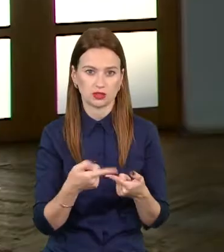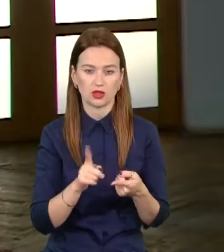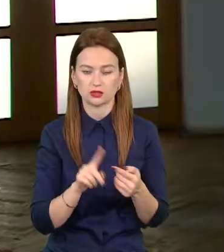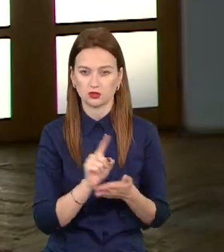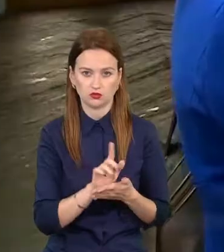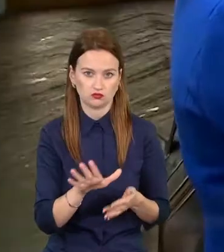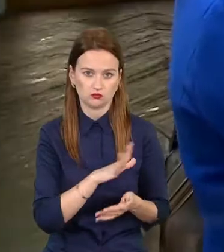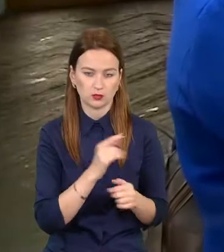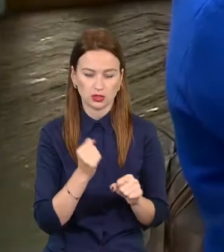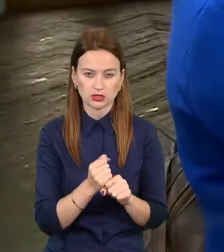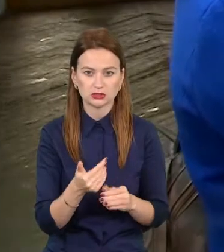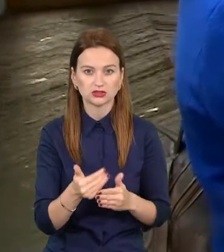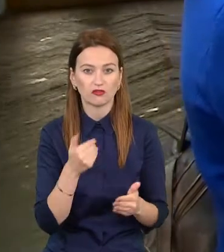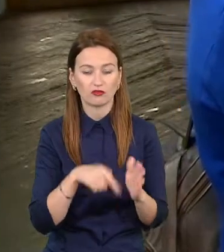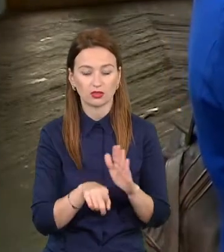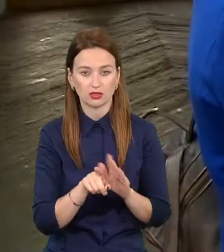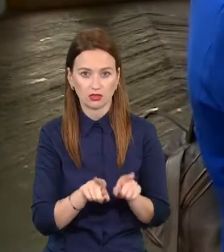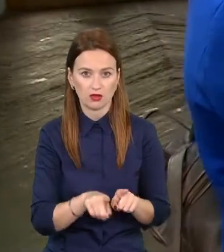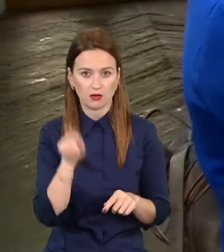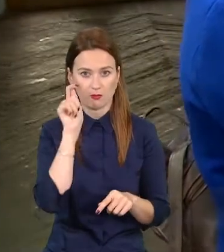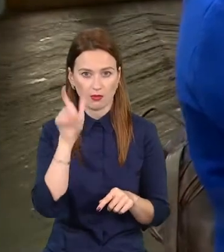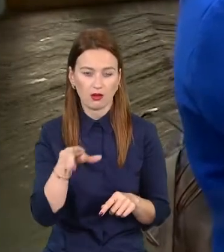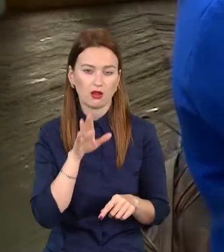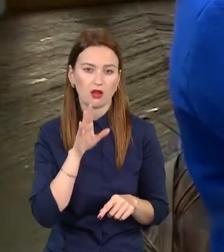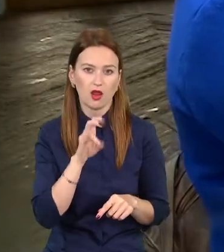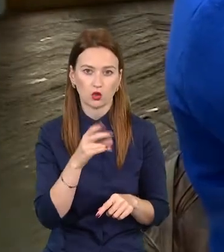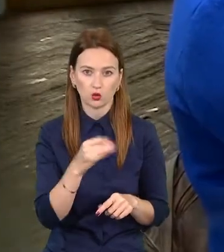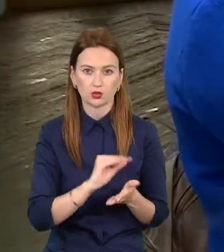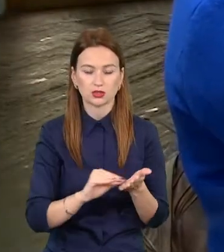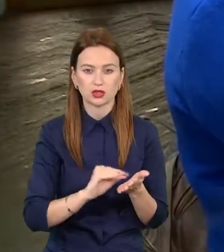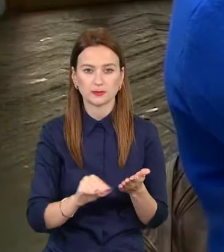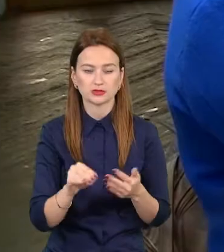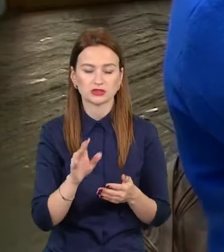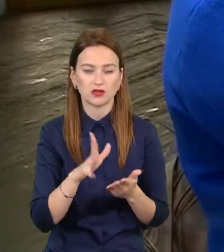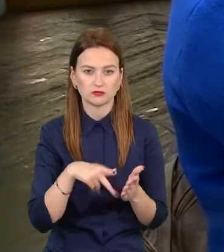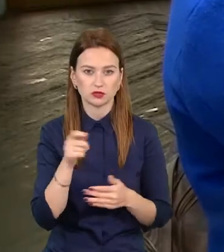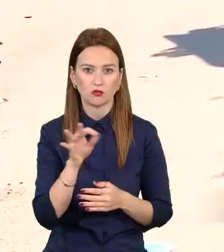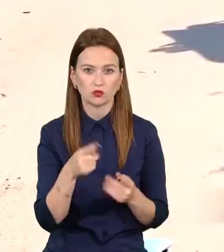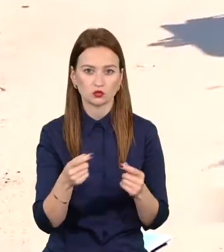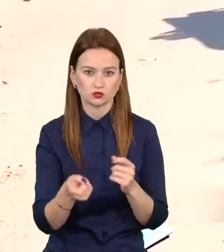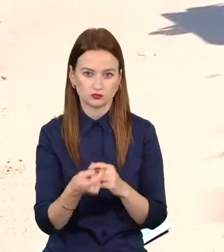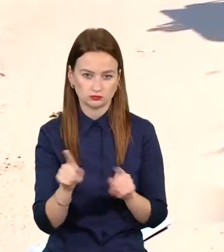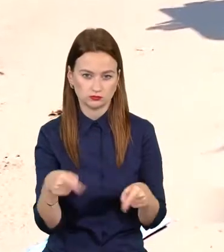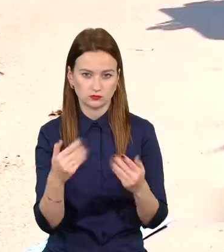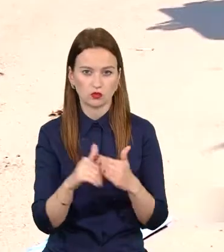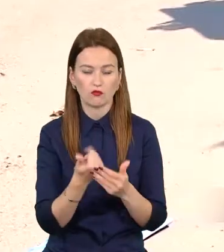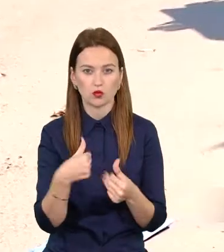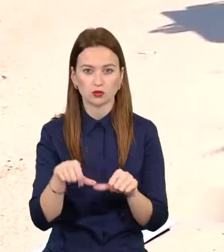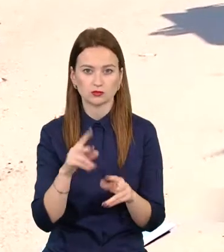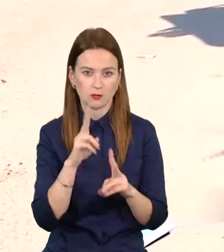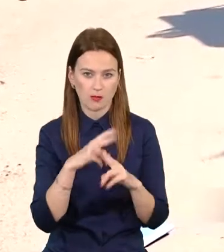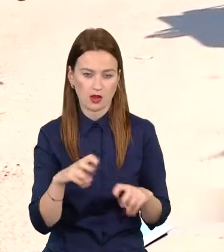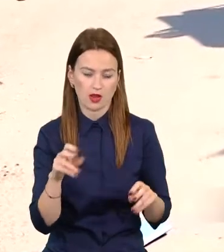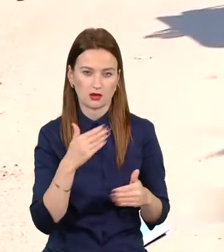должно было делаться. Відтак, пан Анатолій написав заяву про створення нової комісії та перегляд питання. Засідання комісії з виїздом на